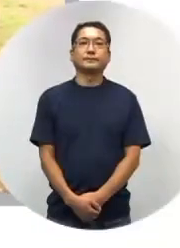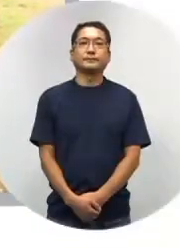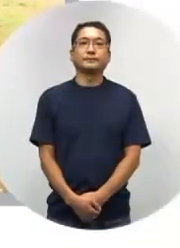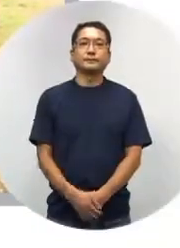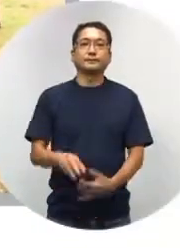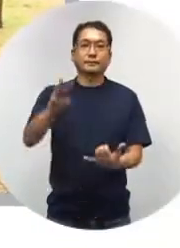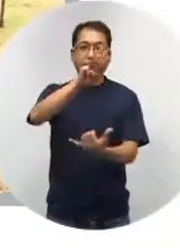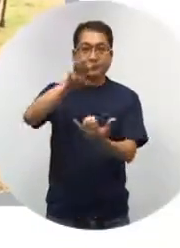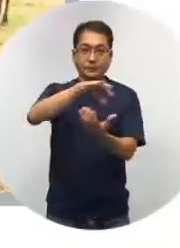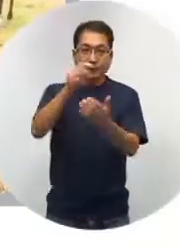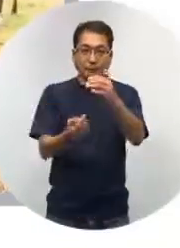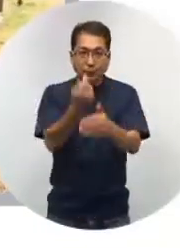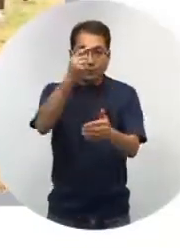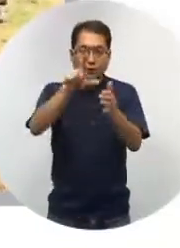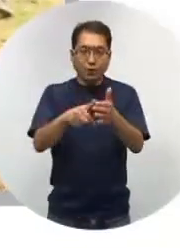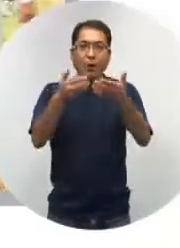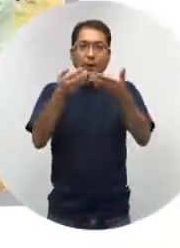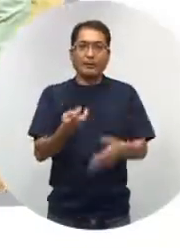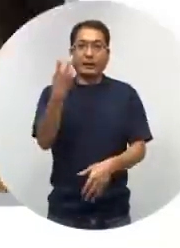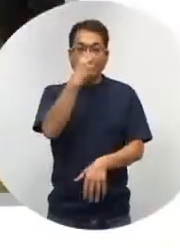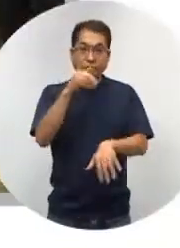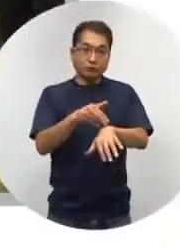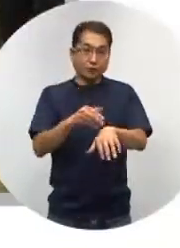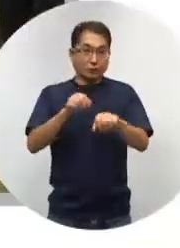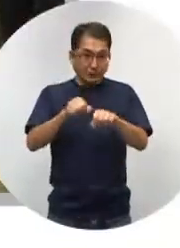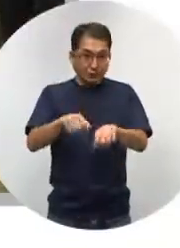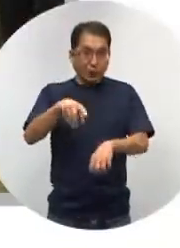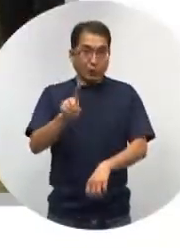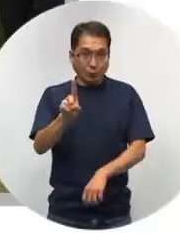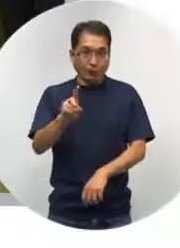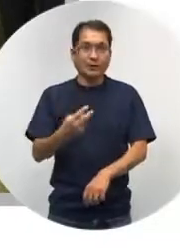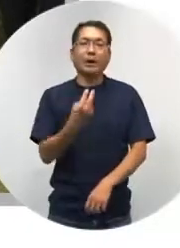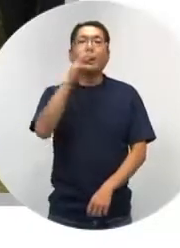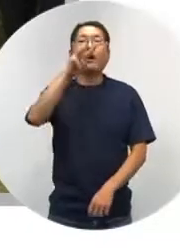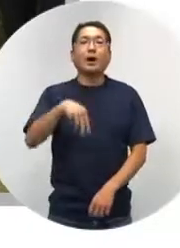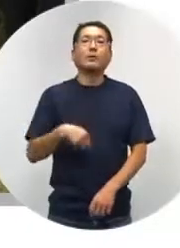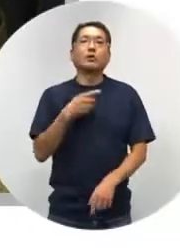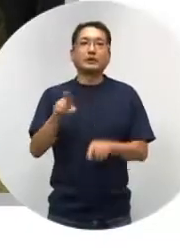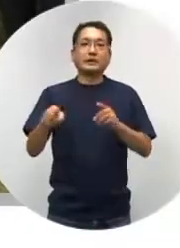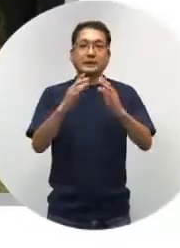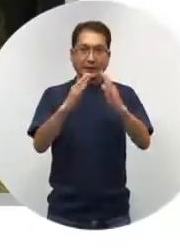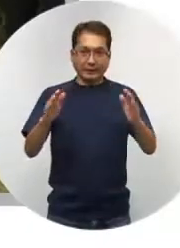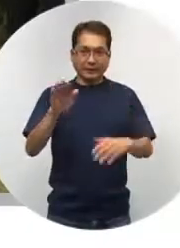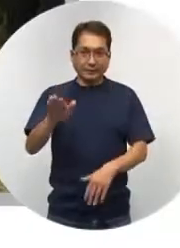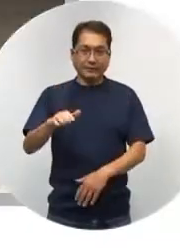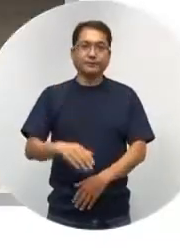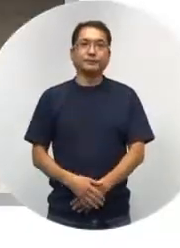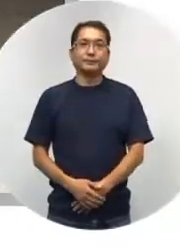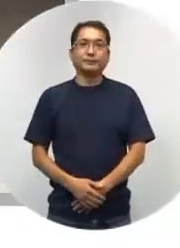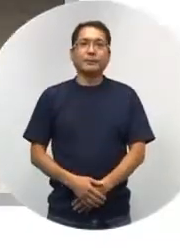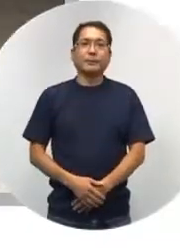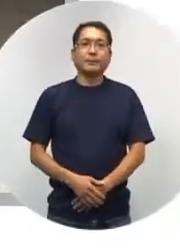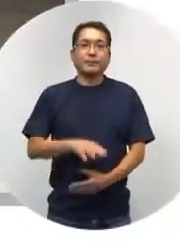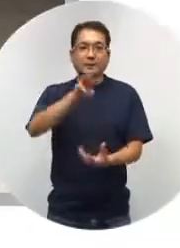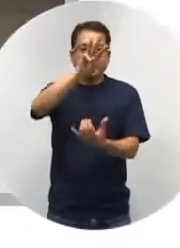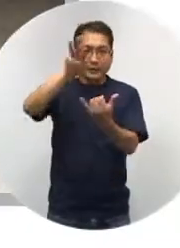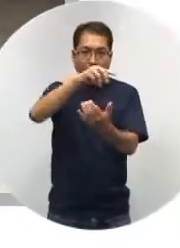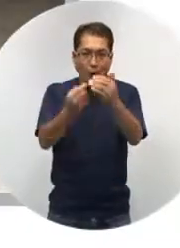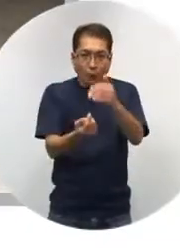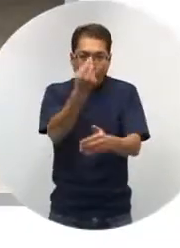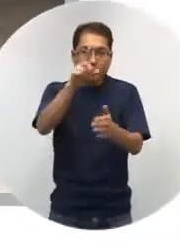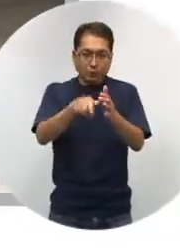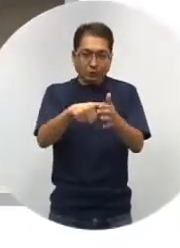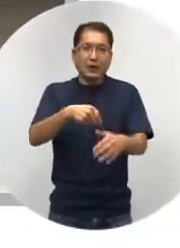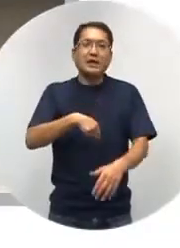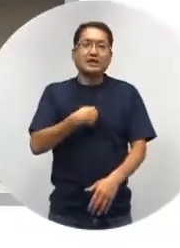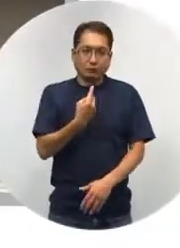災害時の安否確認訓練を行っているのは香川自治会の皆さん。万一の災害時には自